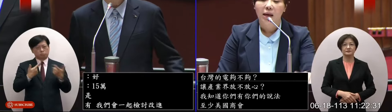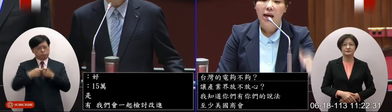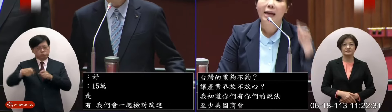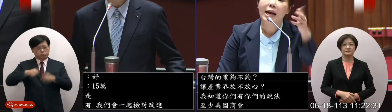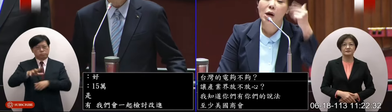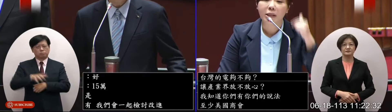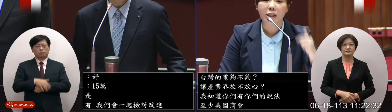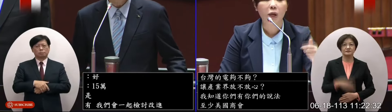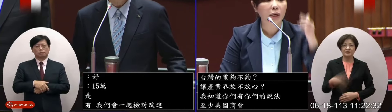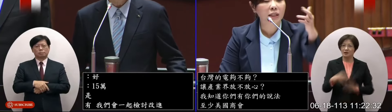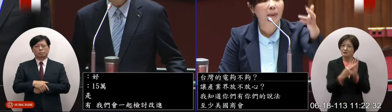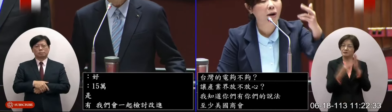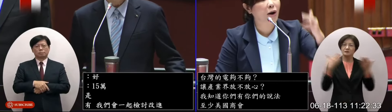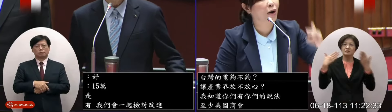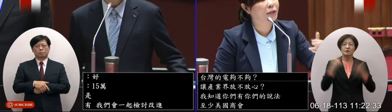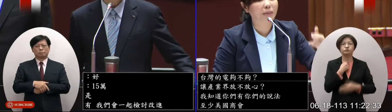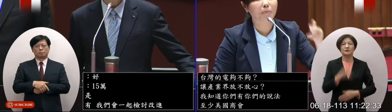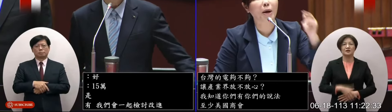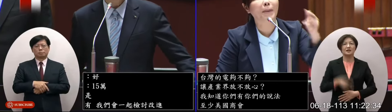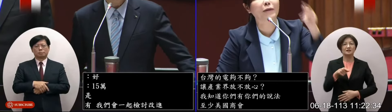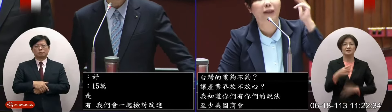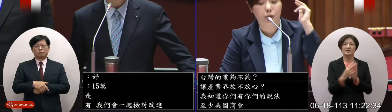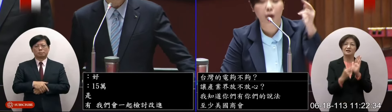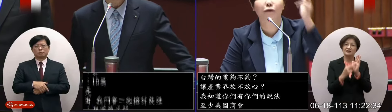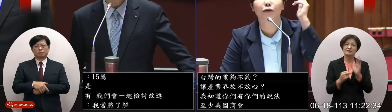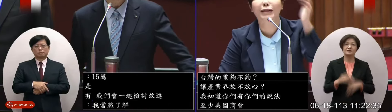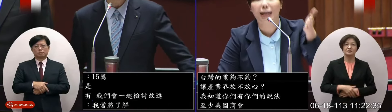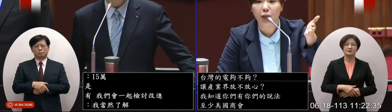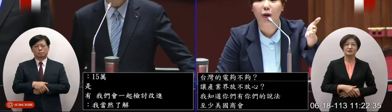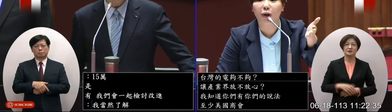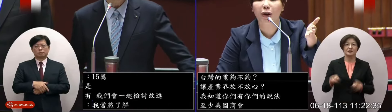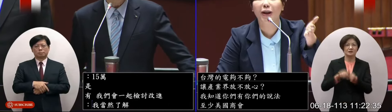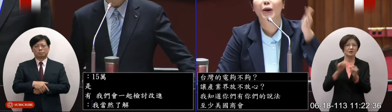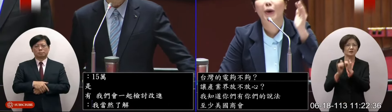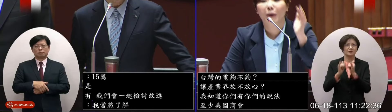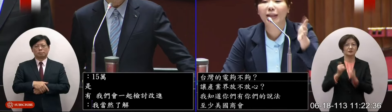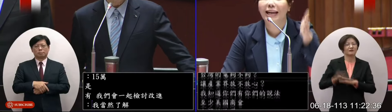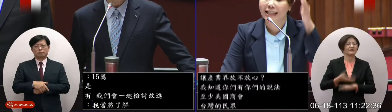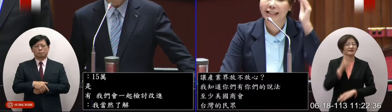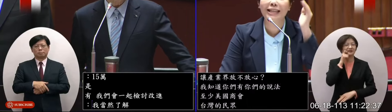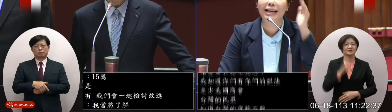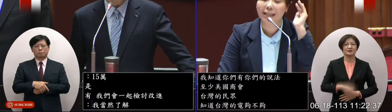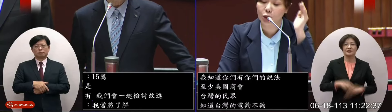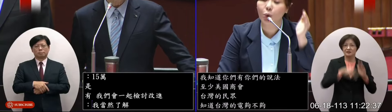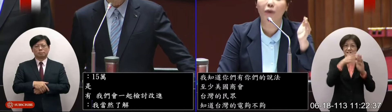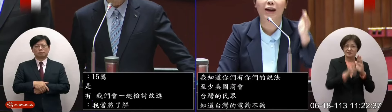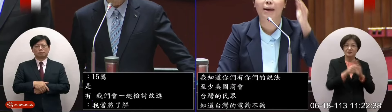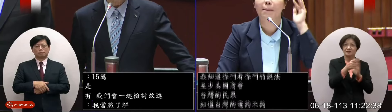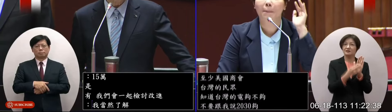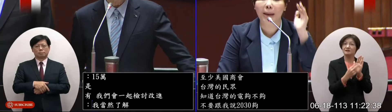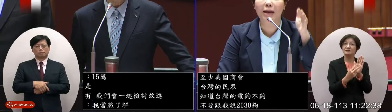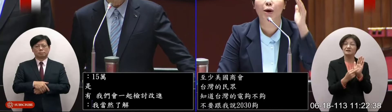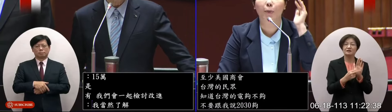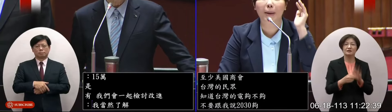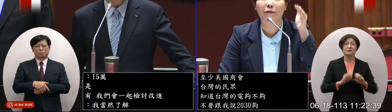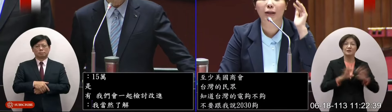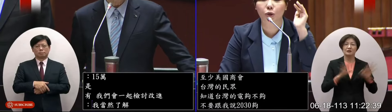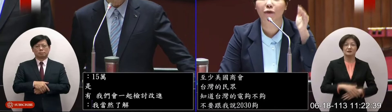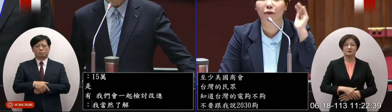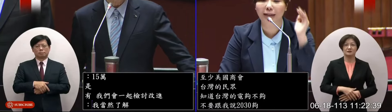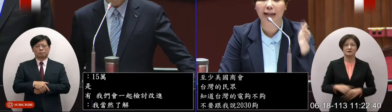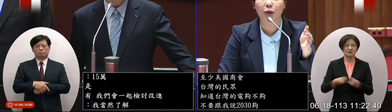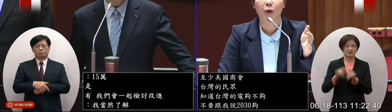式。 啊，你也跟我情商，你现在跟我红心没有办法说服大众。院长，你现在你的说法没有办